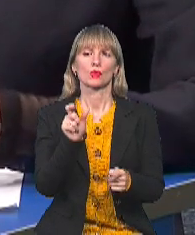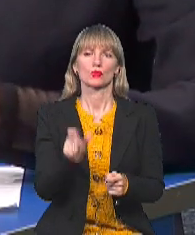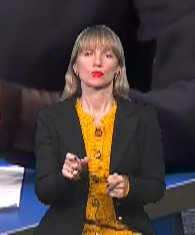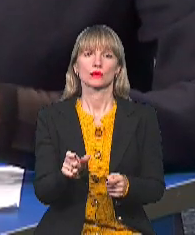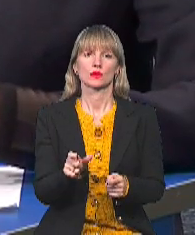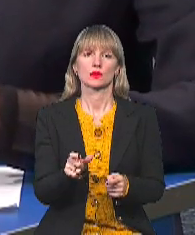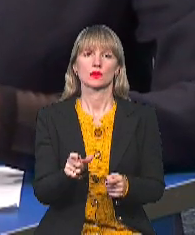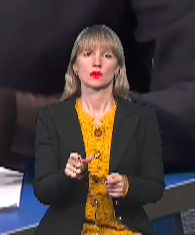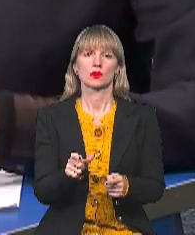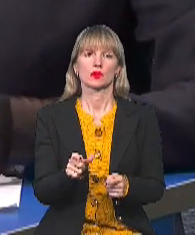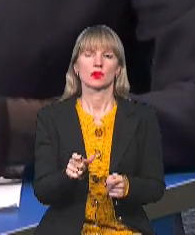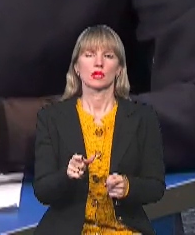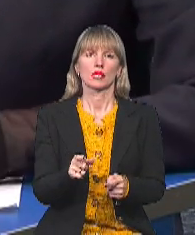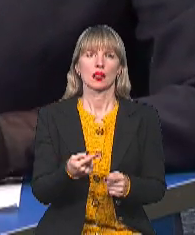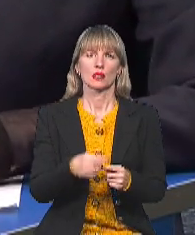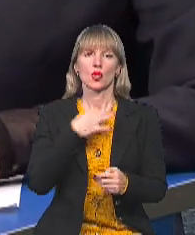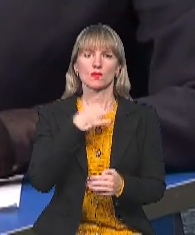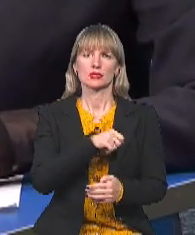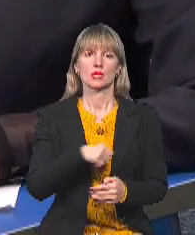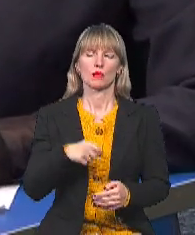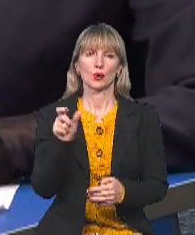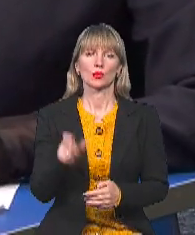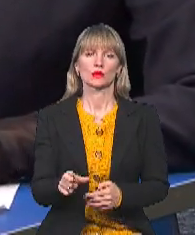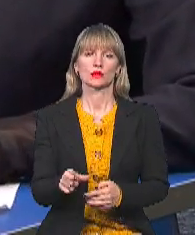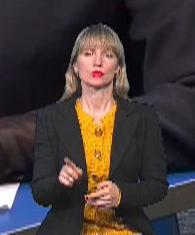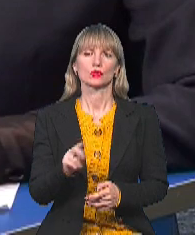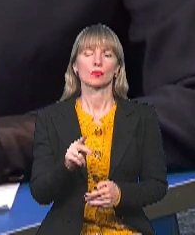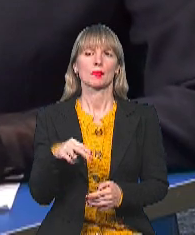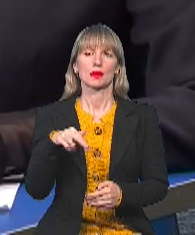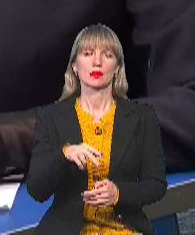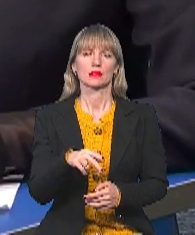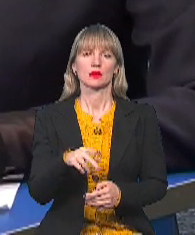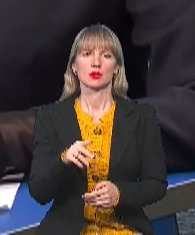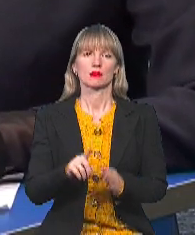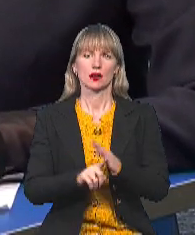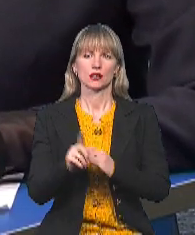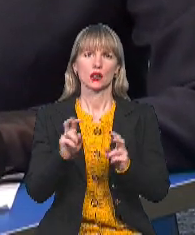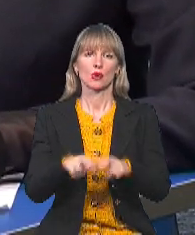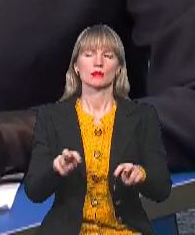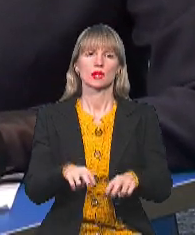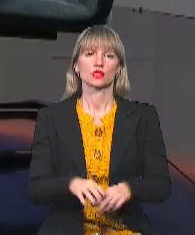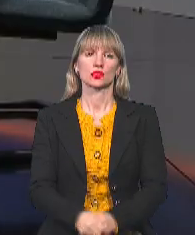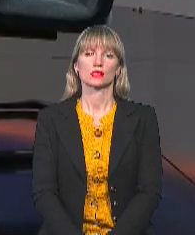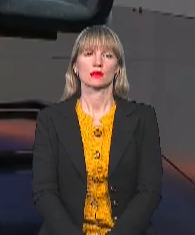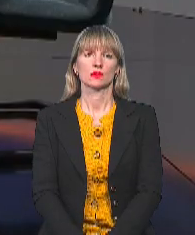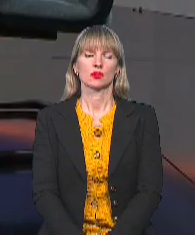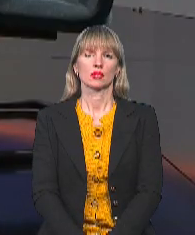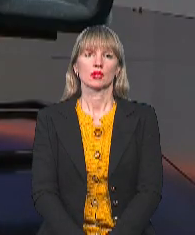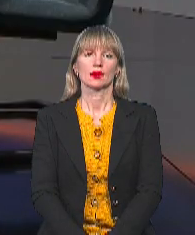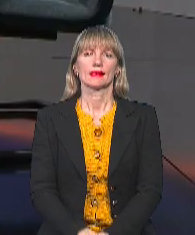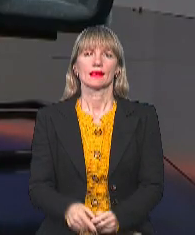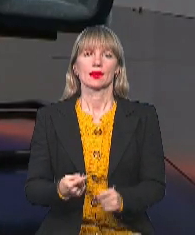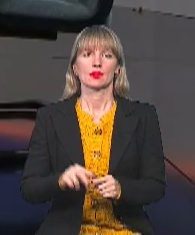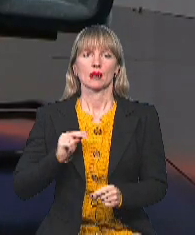все ж таки, це відповідальність самої людини, от, аби звернутися і пройти обстеження? Ну, во-первых, это